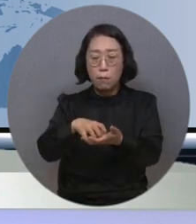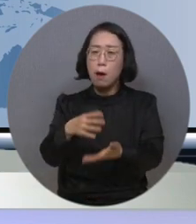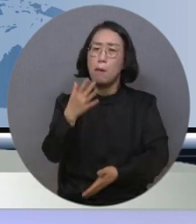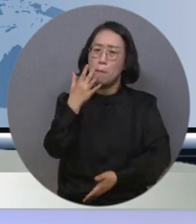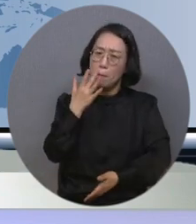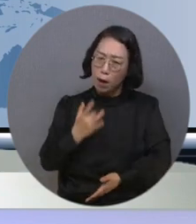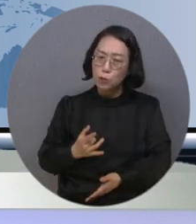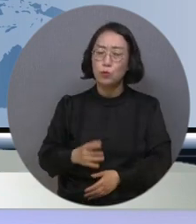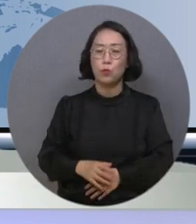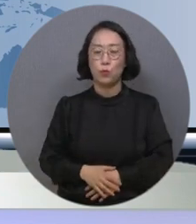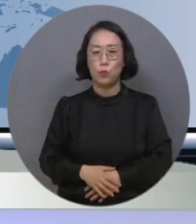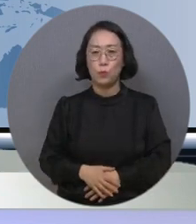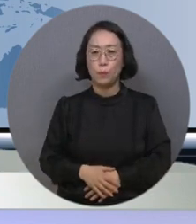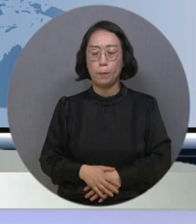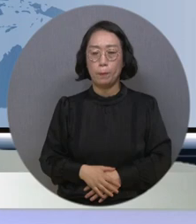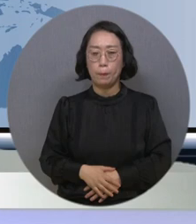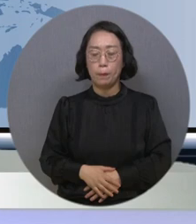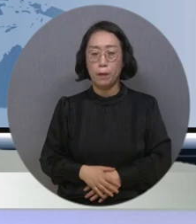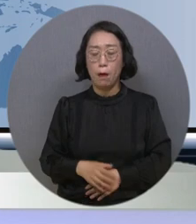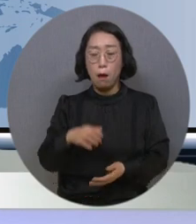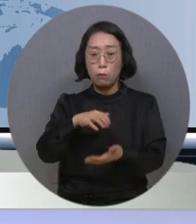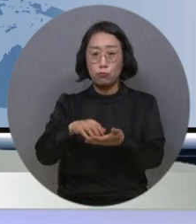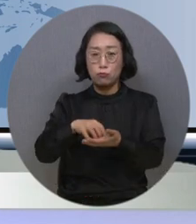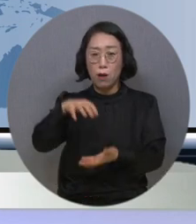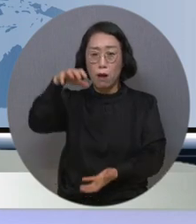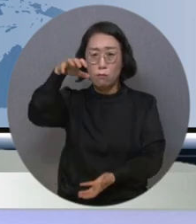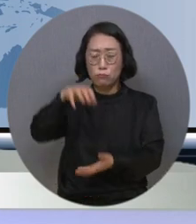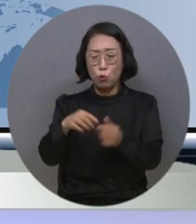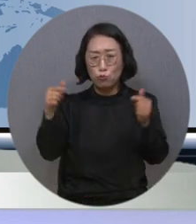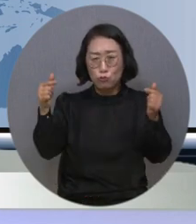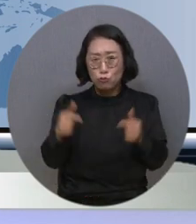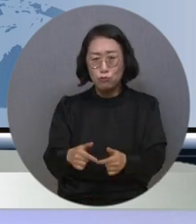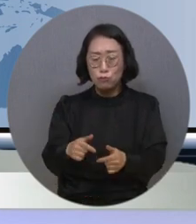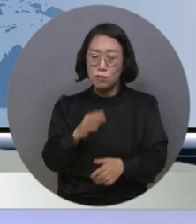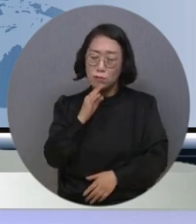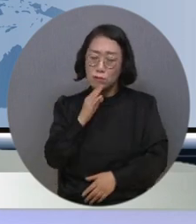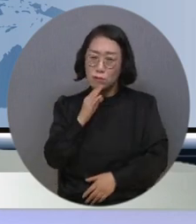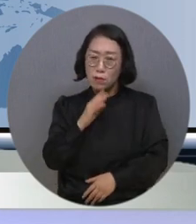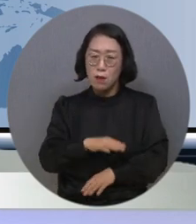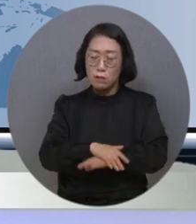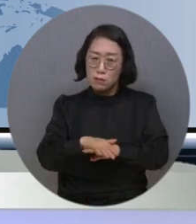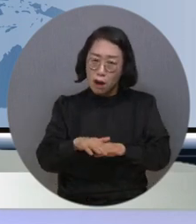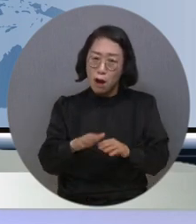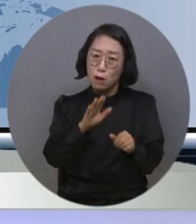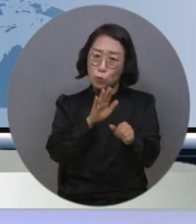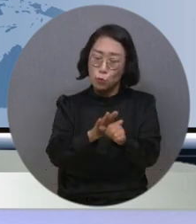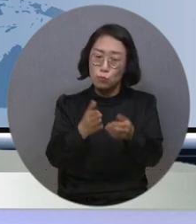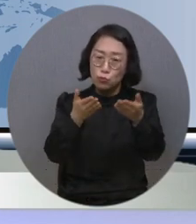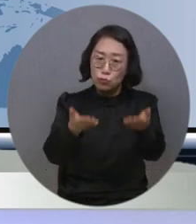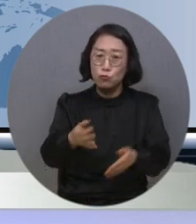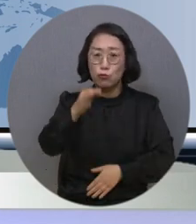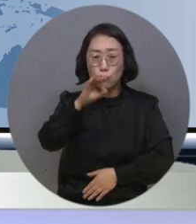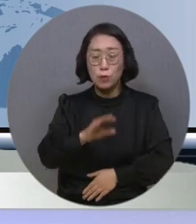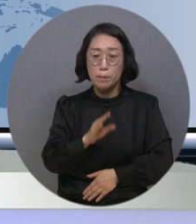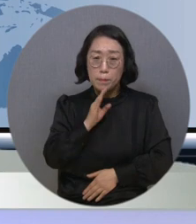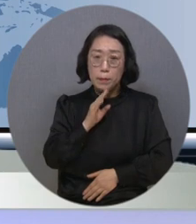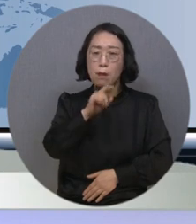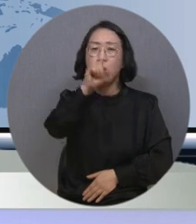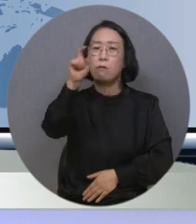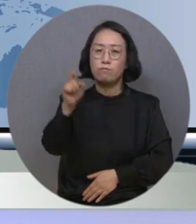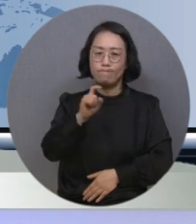않았기 때문입니다 축소된 통계로 이뤄진 고독사 예방에 관한 대책들이 과연 실질적인 도움이